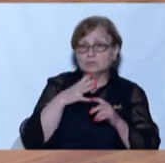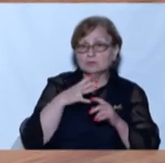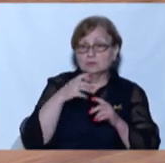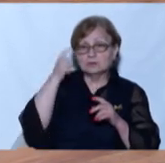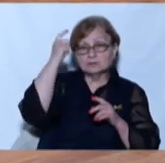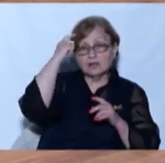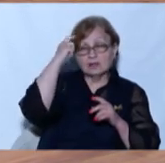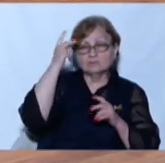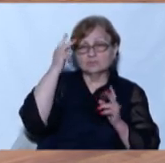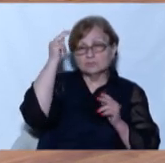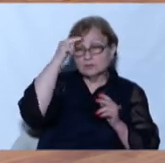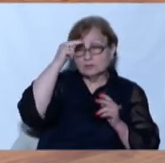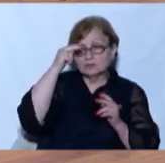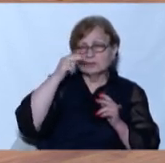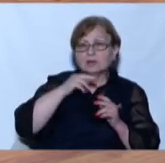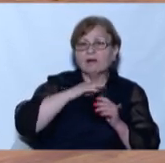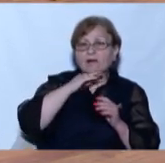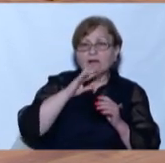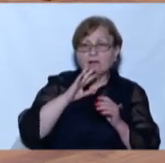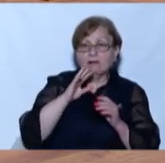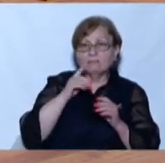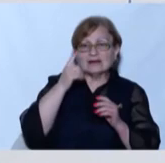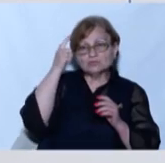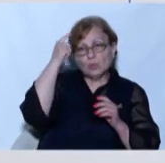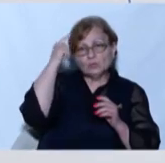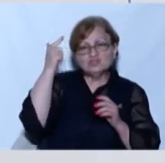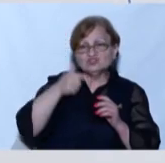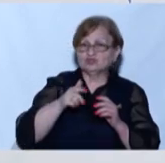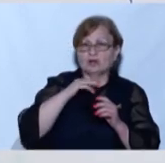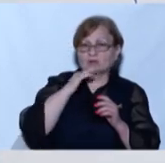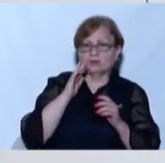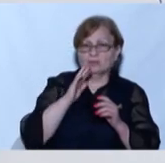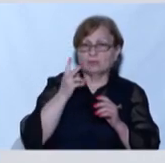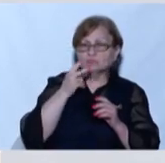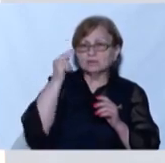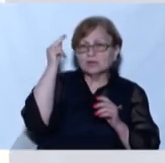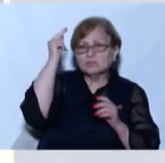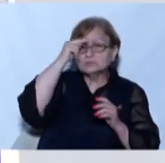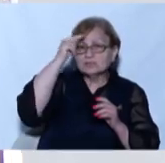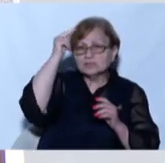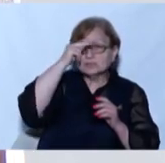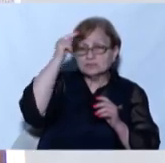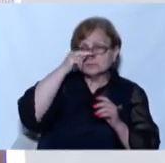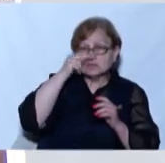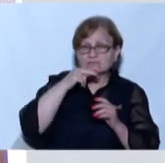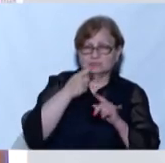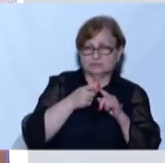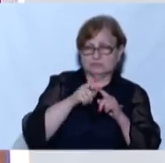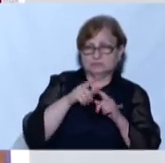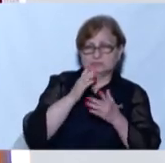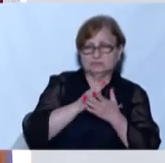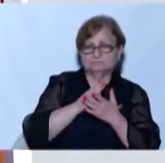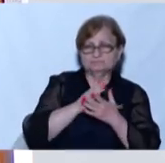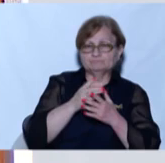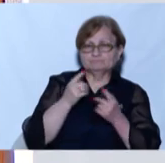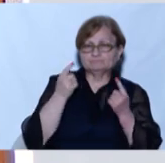გახსნილი უნდა ქონდეს გონება, იმიტომ რომ არ ყოფნის ამას მარტო ნიჭი. უნდა ქონდეს გახსნილი და აი ამისკენ არის მიდრეკილი მთლიანად, რათა